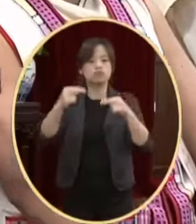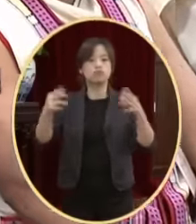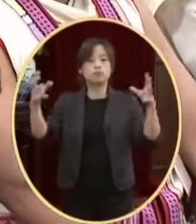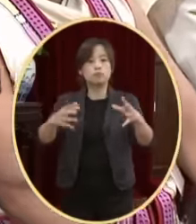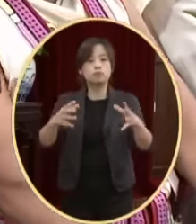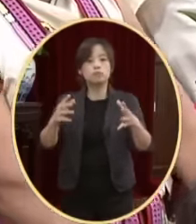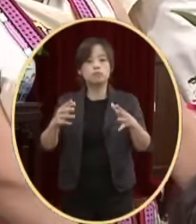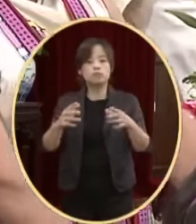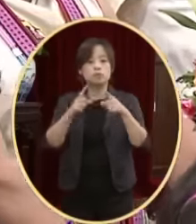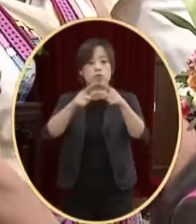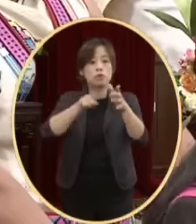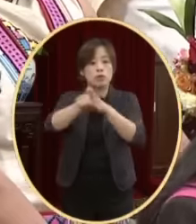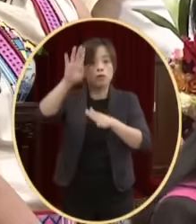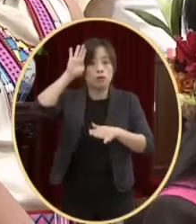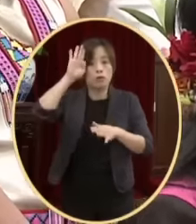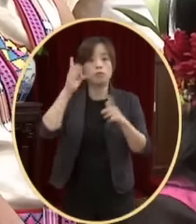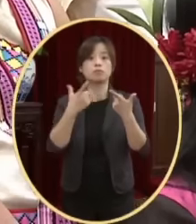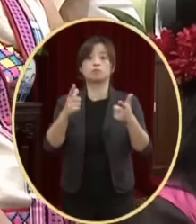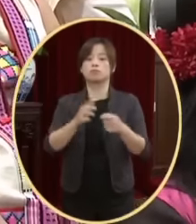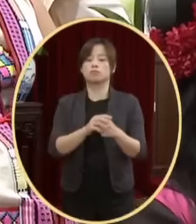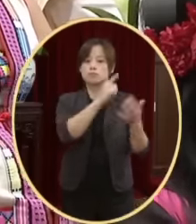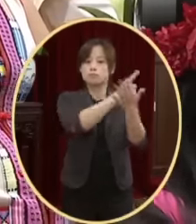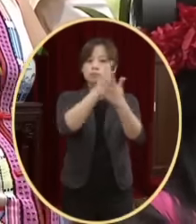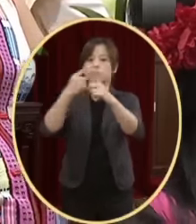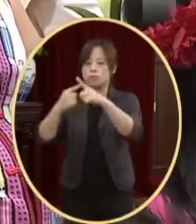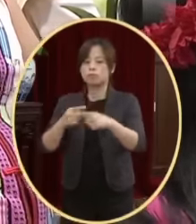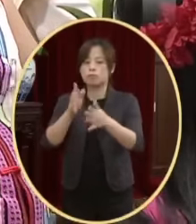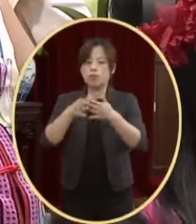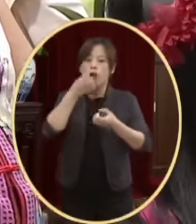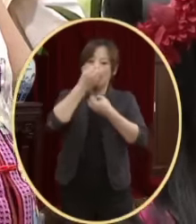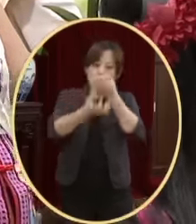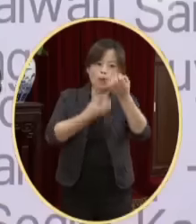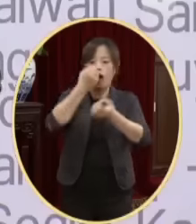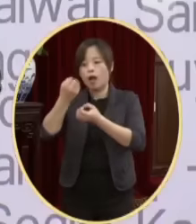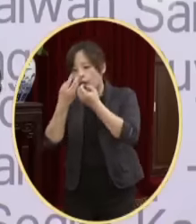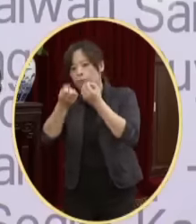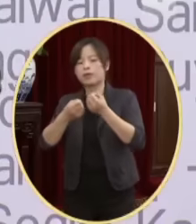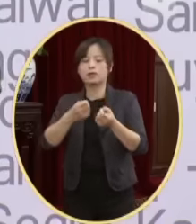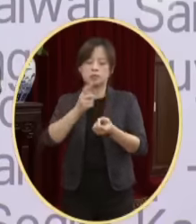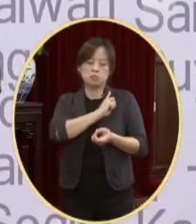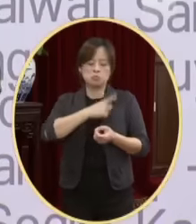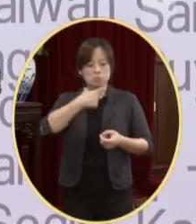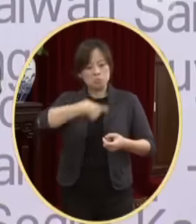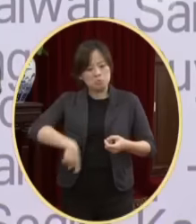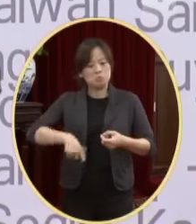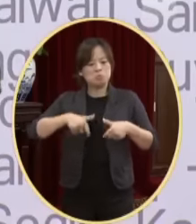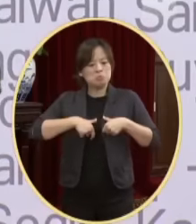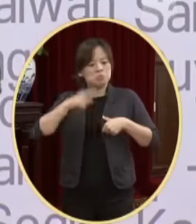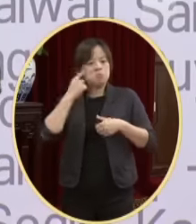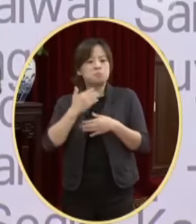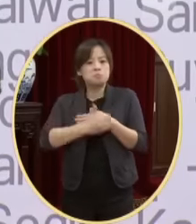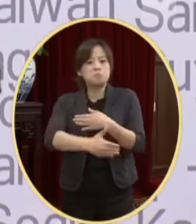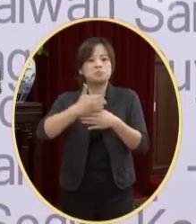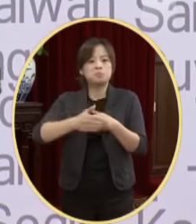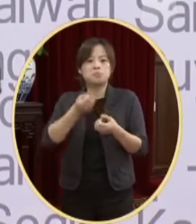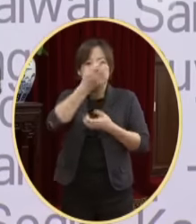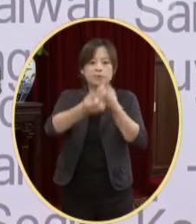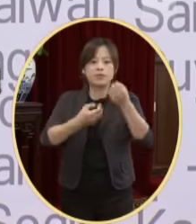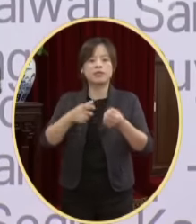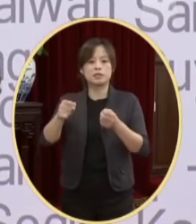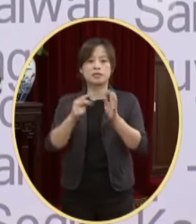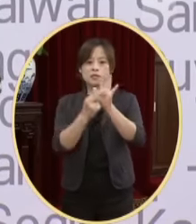起不是直接道歉，而是每个人都坦诚地讲出自己的心路历程。